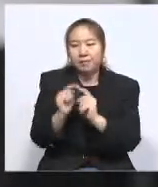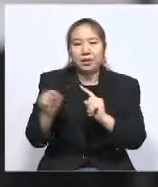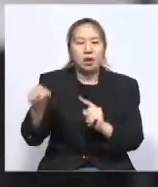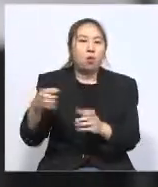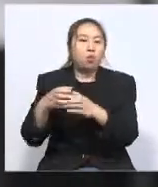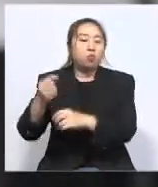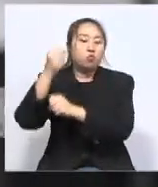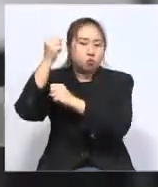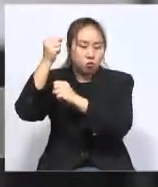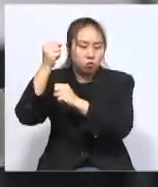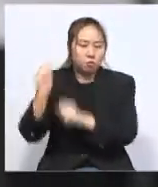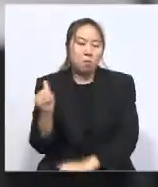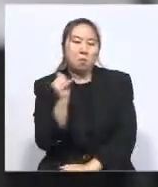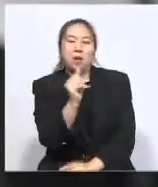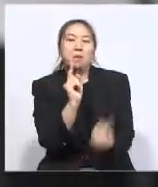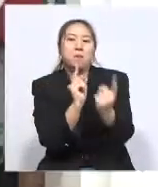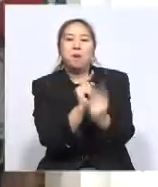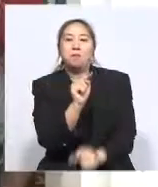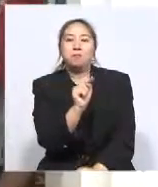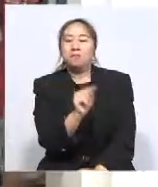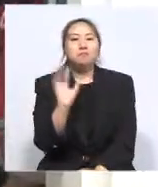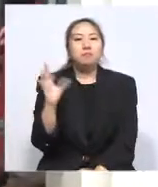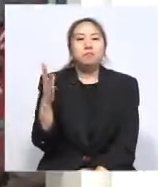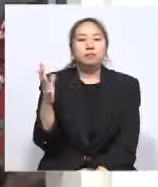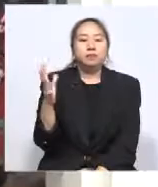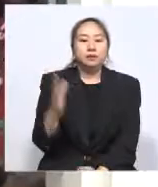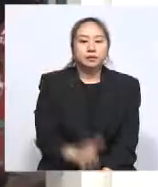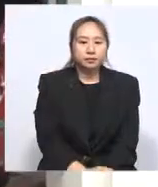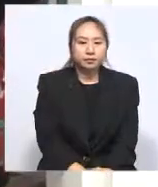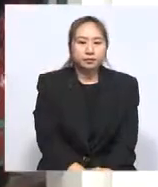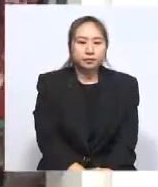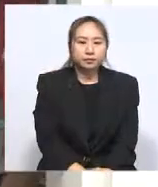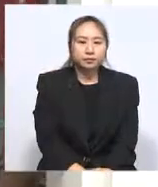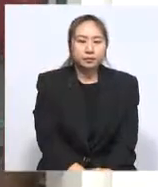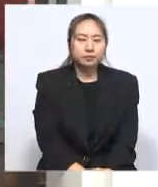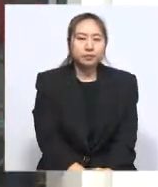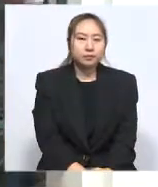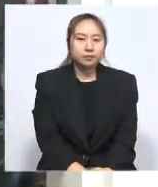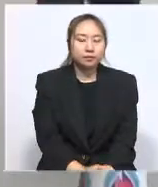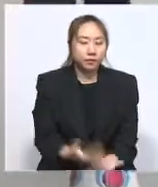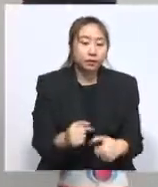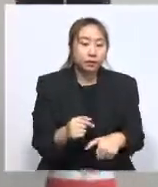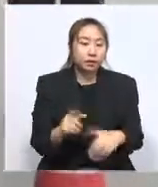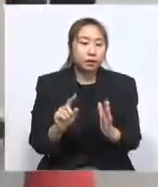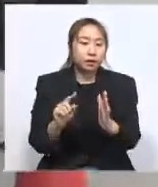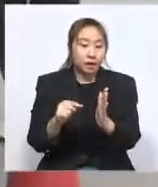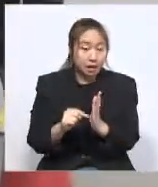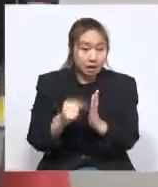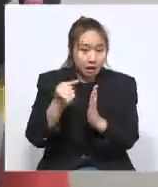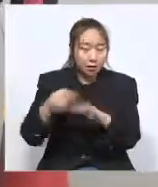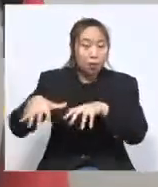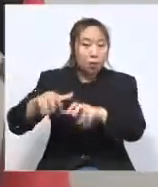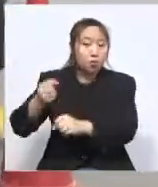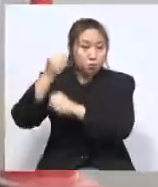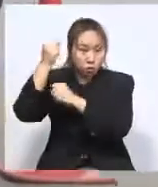การส่งตัวแทนไปพบกับผู้อำนวยการศูนย์รับเรื่องราวร้องทุกข์ซึ่งตั้งแต่ช่วงที่มีการเคลื่อนขบวนออกมาท